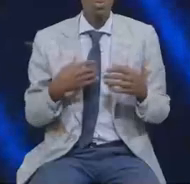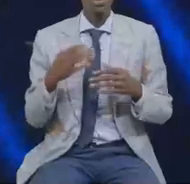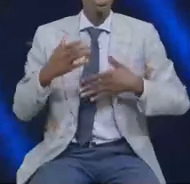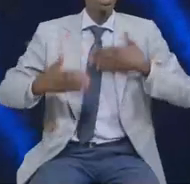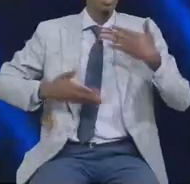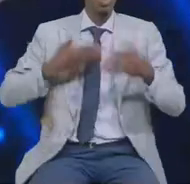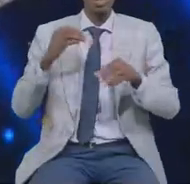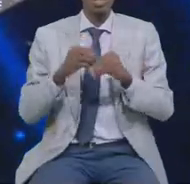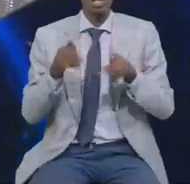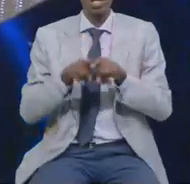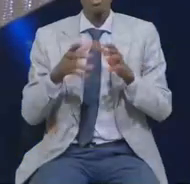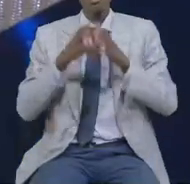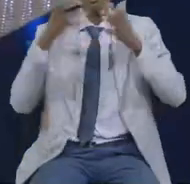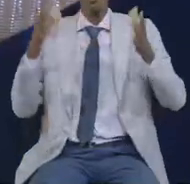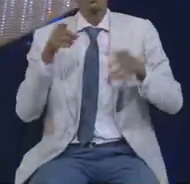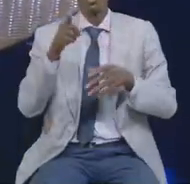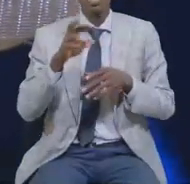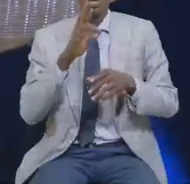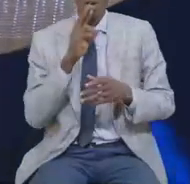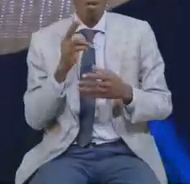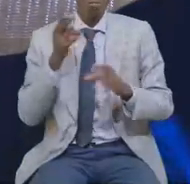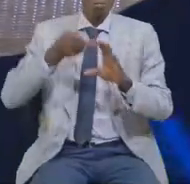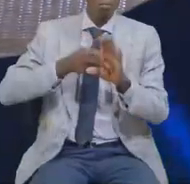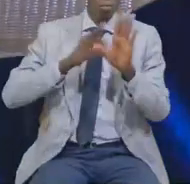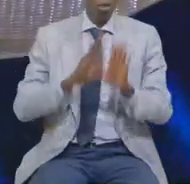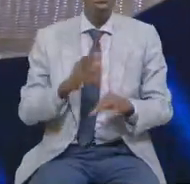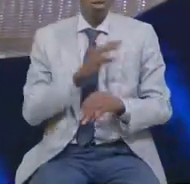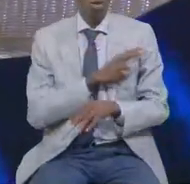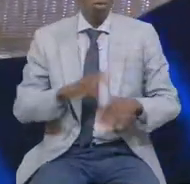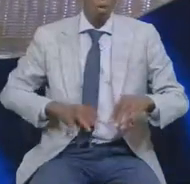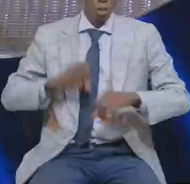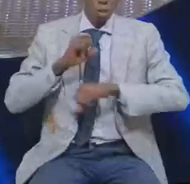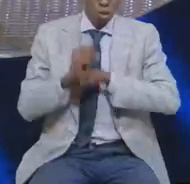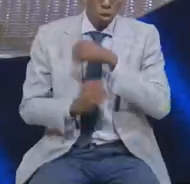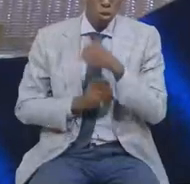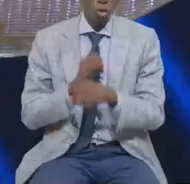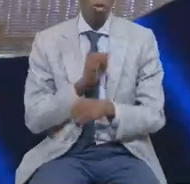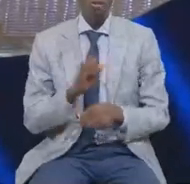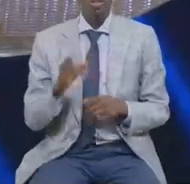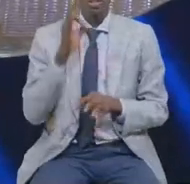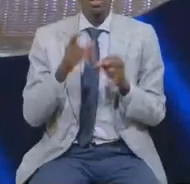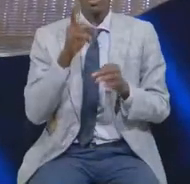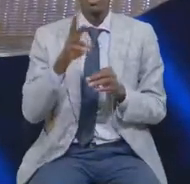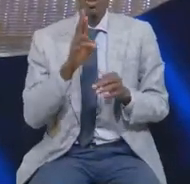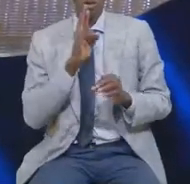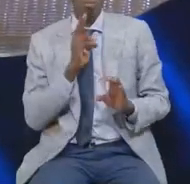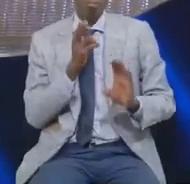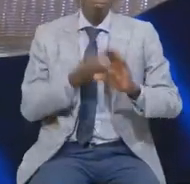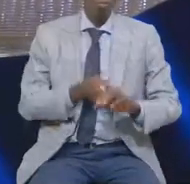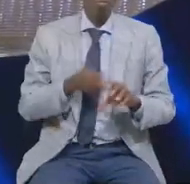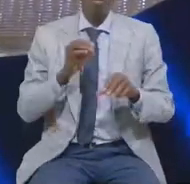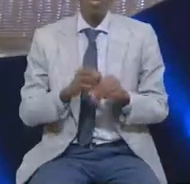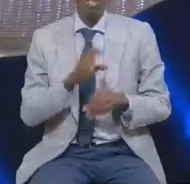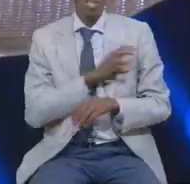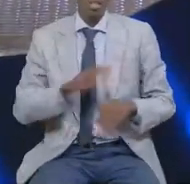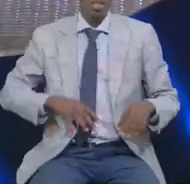pas, réjouissez-vous au contraire, de la part que vous avez aux souffrances de Christ. Si vous prenez part à son salut, si